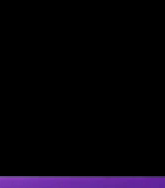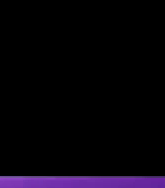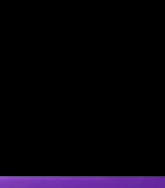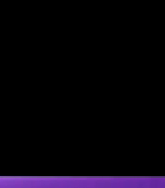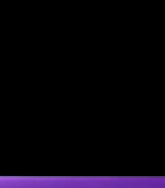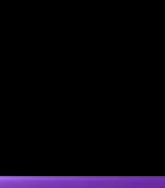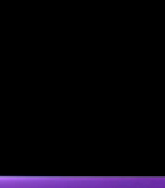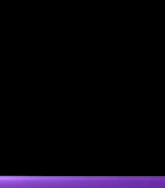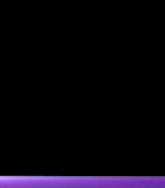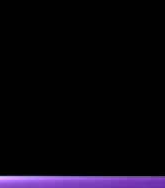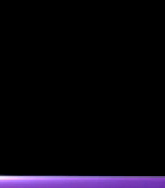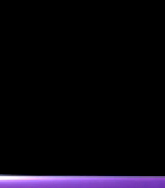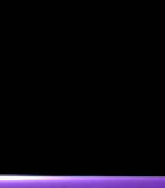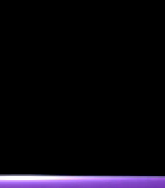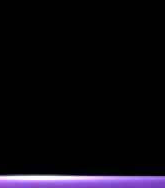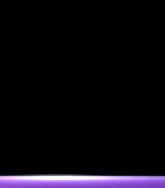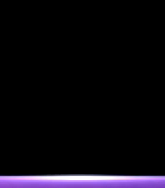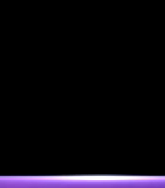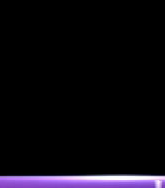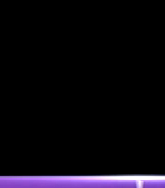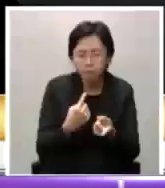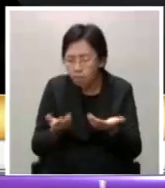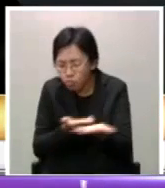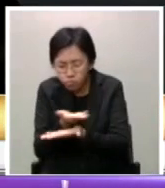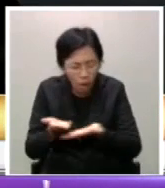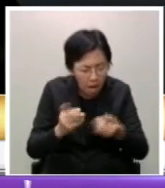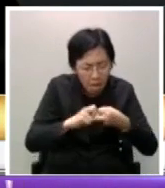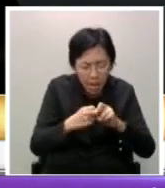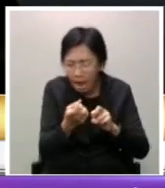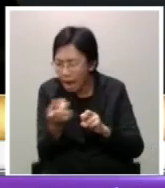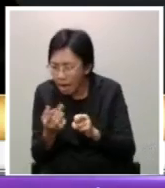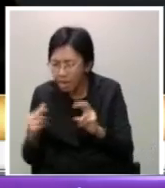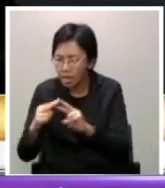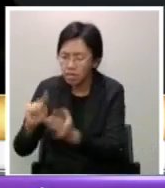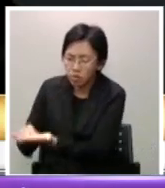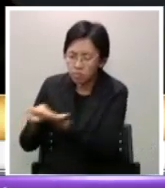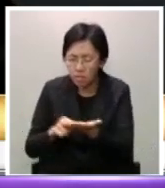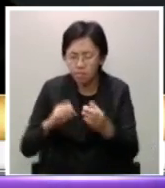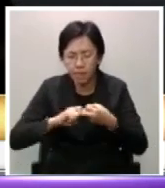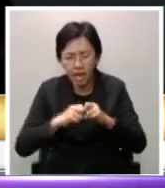รับปัญหามาจากกระทรวงที่เกี่ยวข้อง